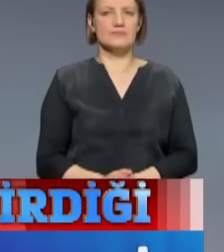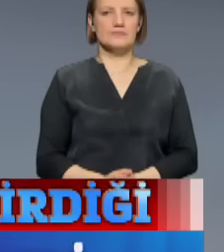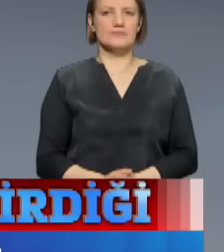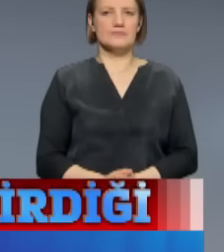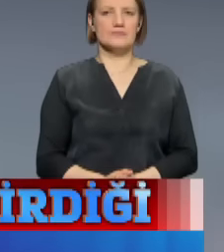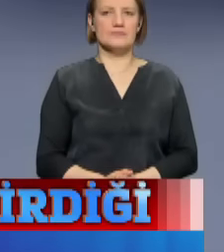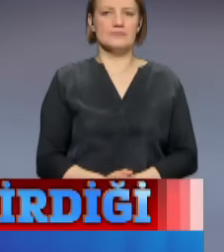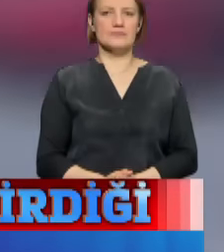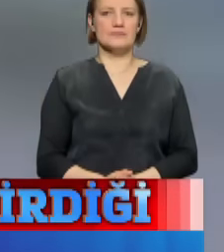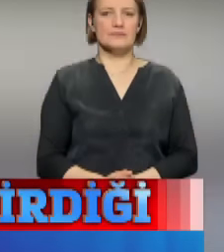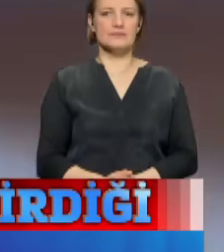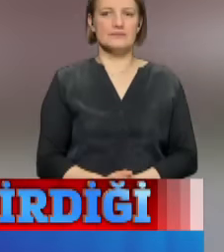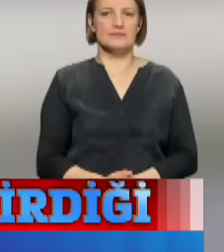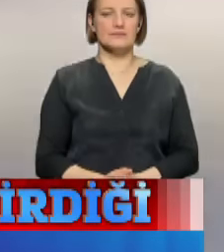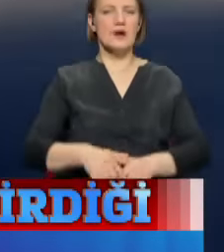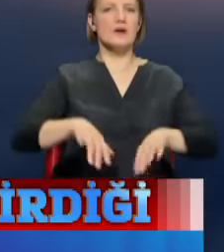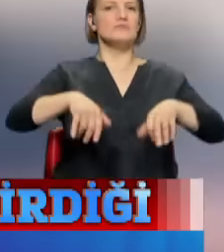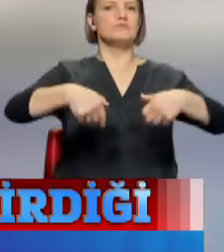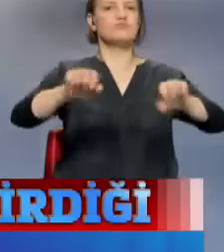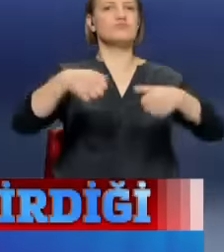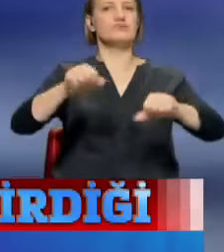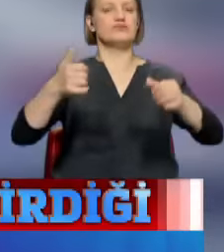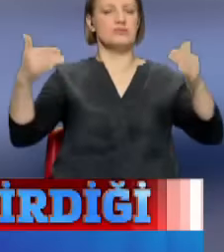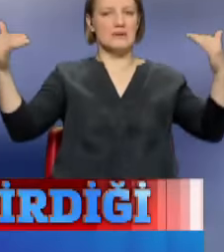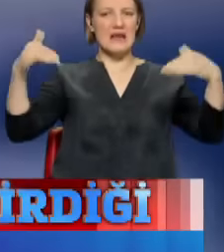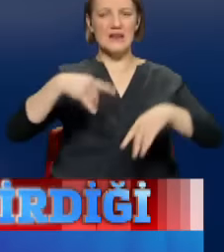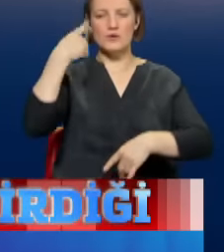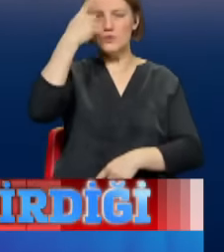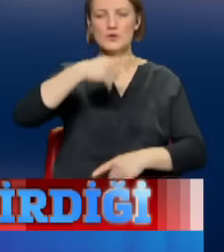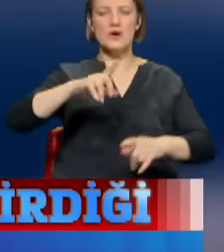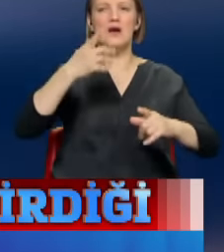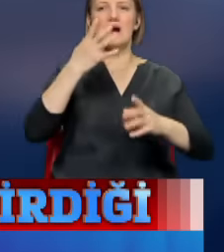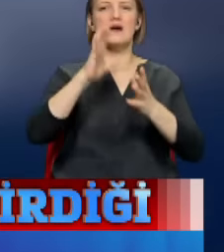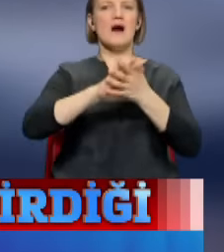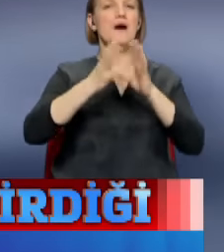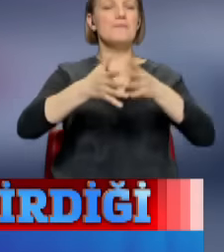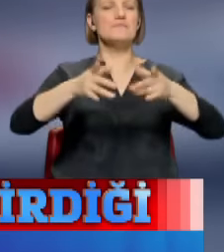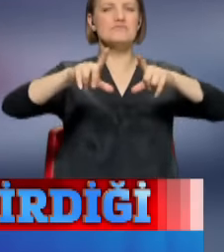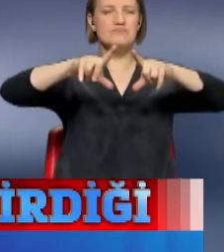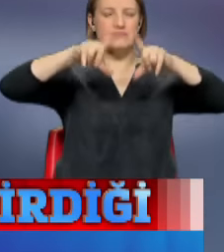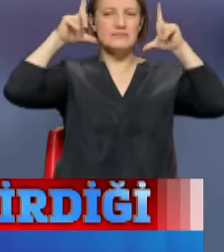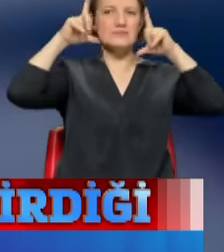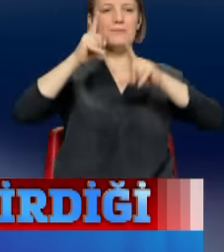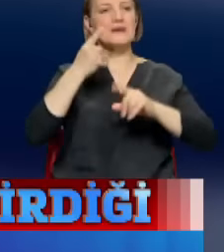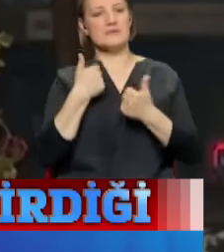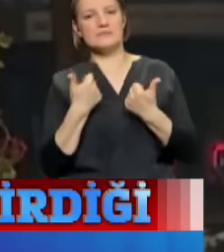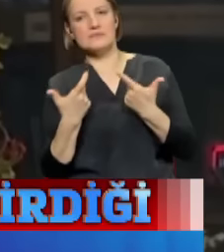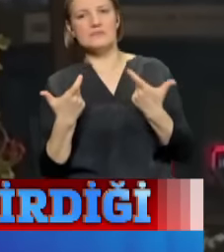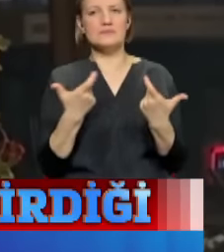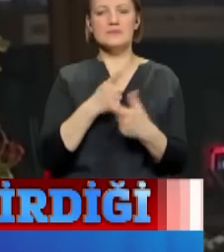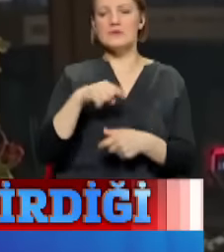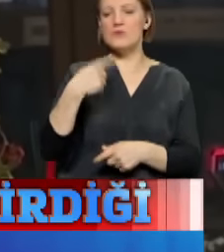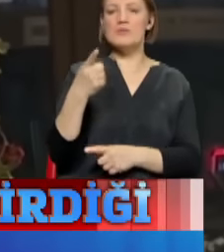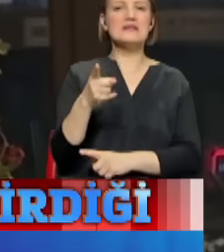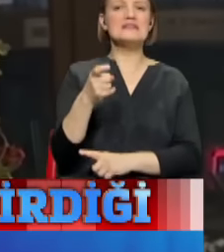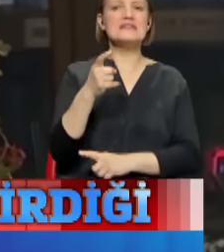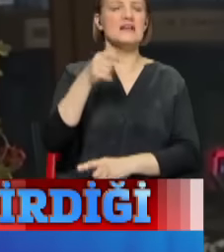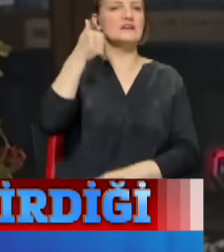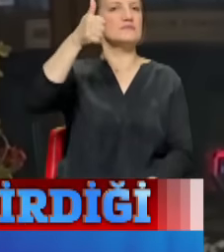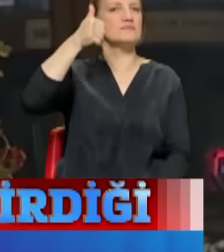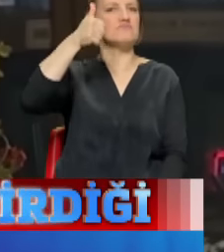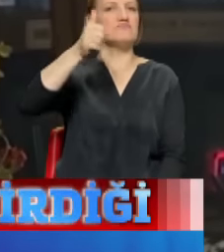Özür dilerim. Motosikletle geldiler. Yüzlerinde kar maskeleri vardı. Biri gözcülük yaparken diğeri elinde silahıyla